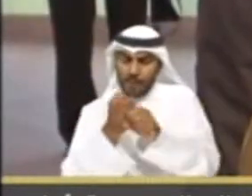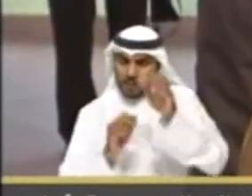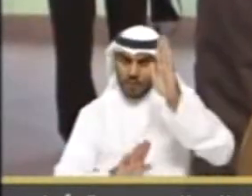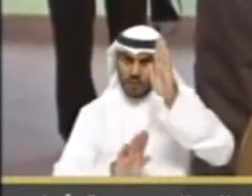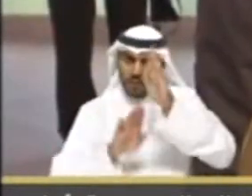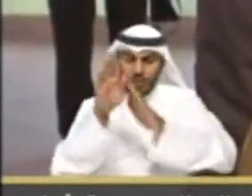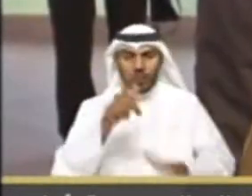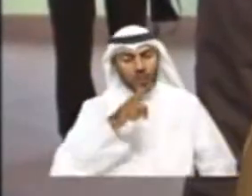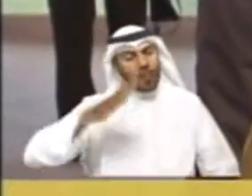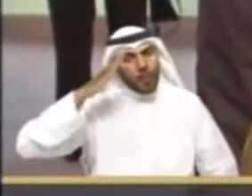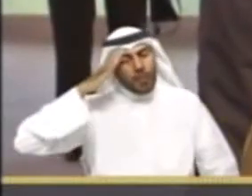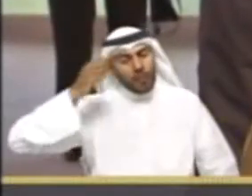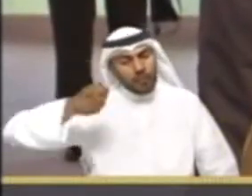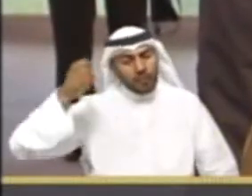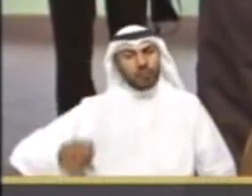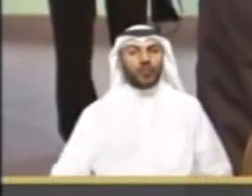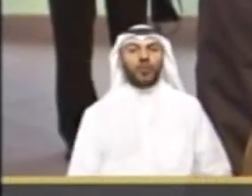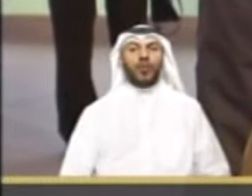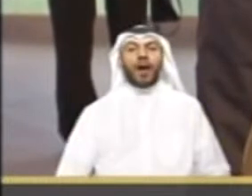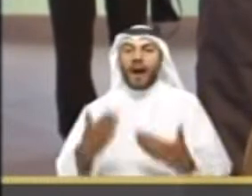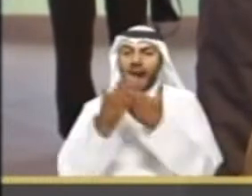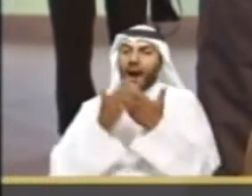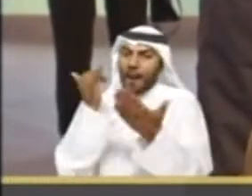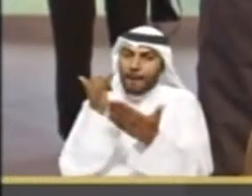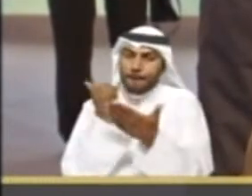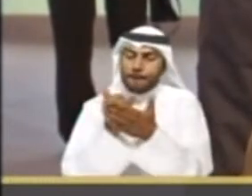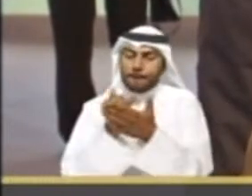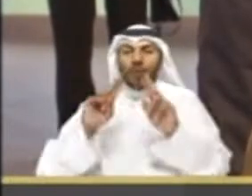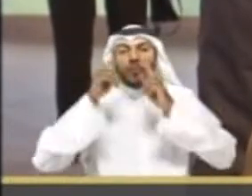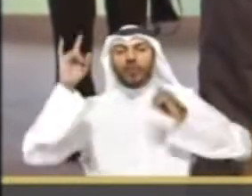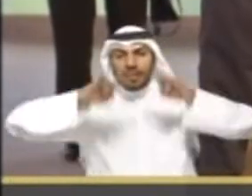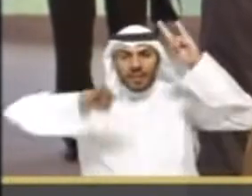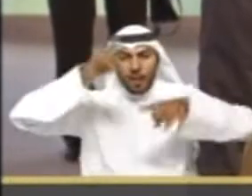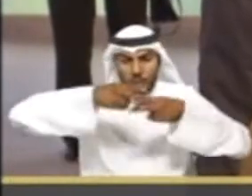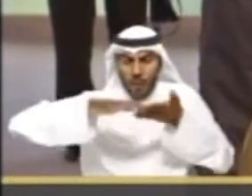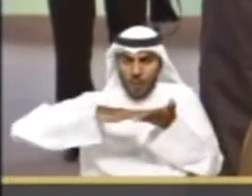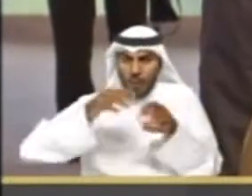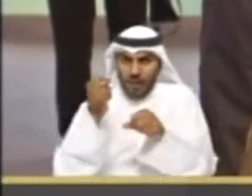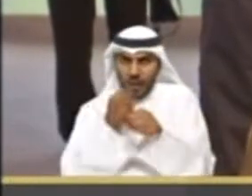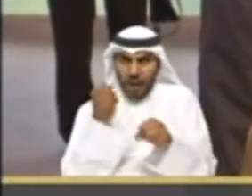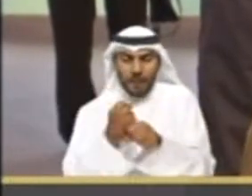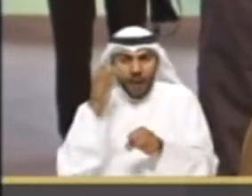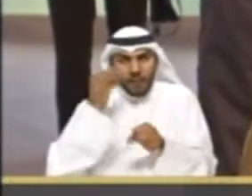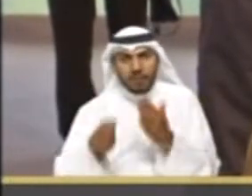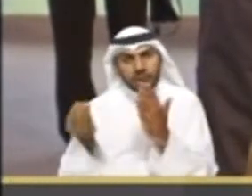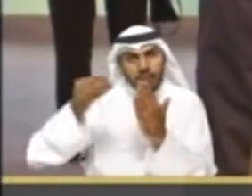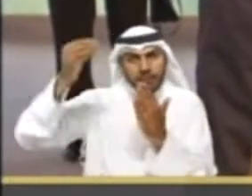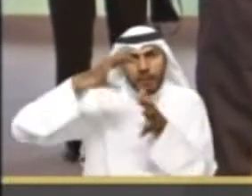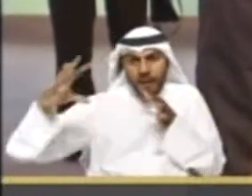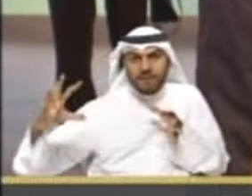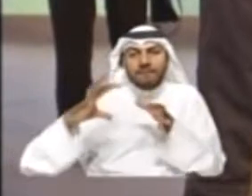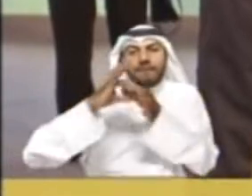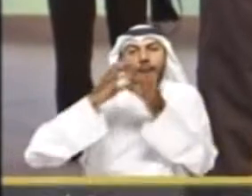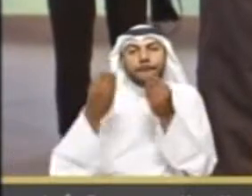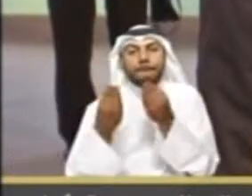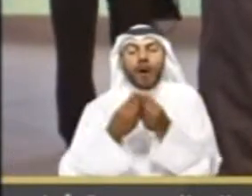لا يفوتني أشكر سمو رئيس مجلس الوزراء على رعايته هذا المؤتمر الذي يهدف إلى تعزيز التعاون ما بين